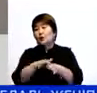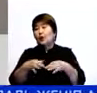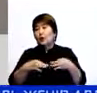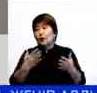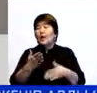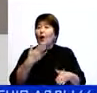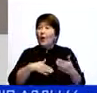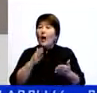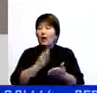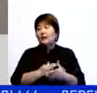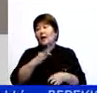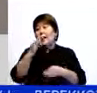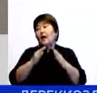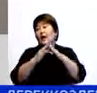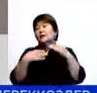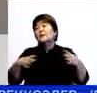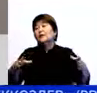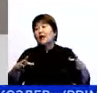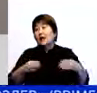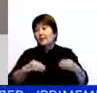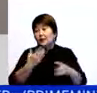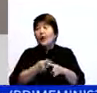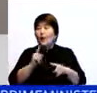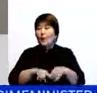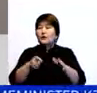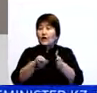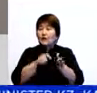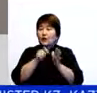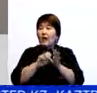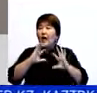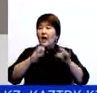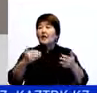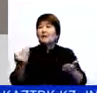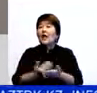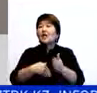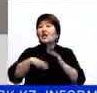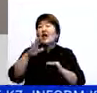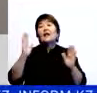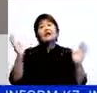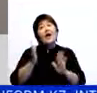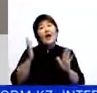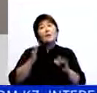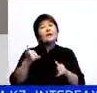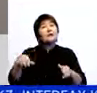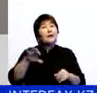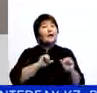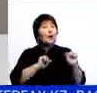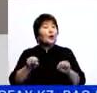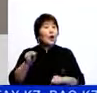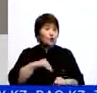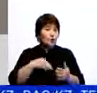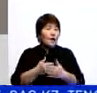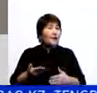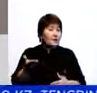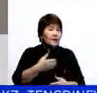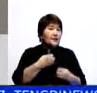жатқанымызға қуаныштымын. Ғарыш бізді біріктіруші. Осы ғарышты зерттеу арқылы әлемді жақсарта аламыз. Табиғатты, климатты қорғауға жұмыс істесек,